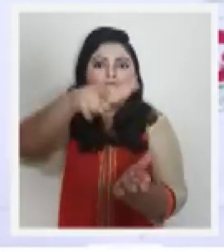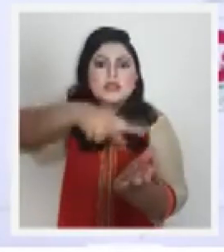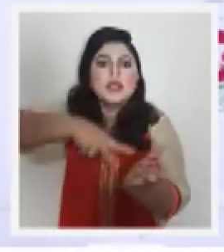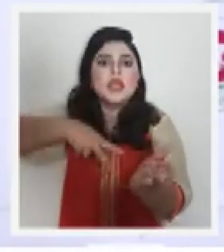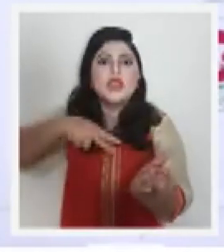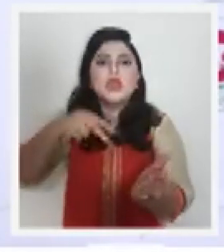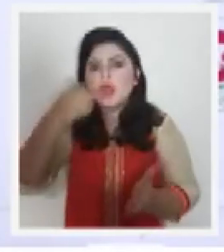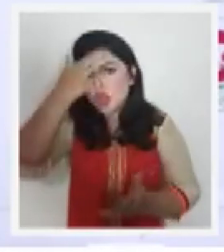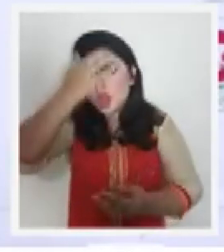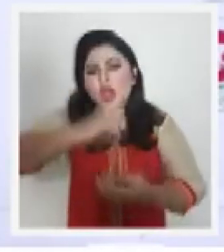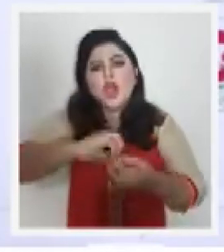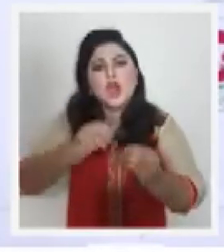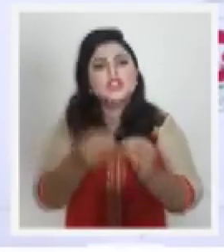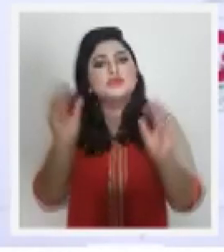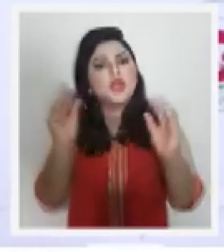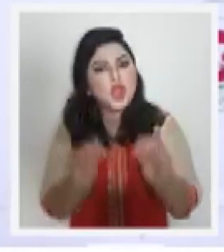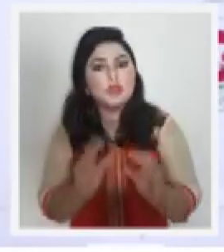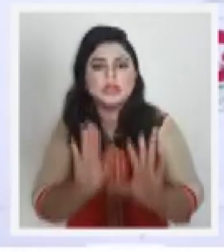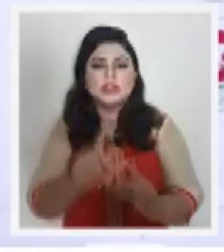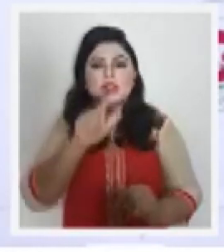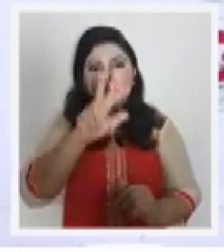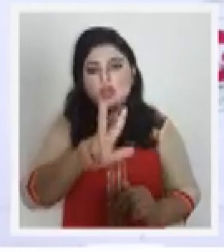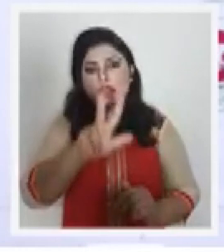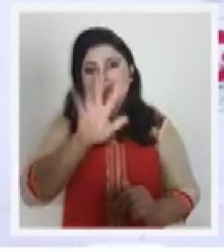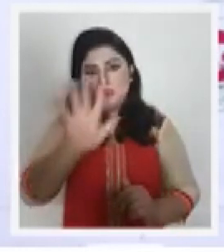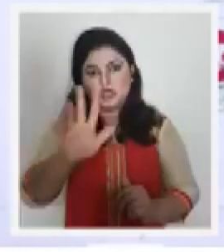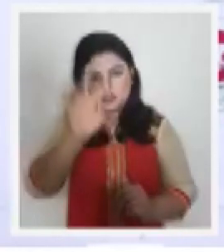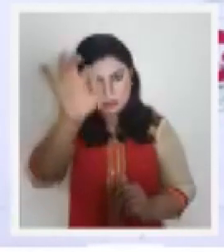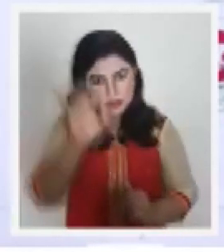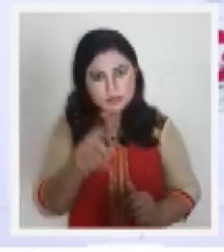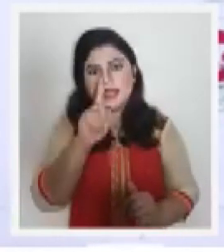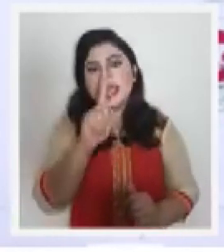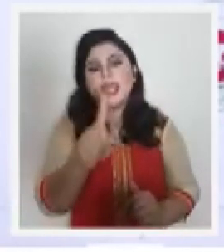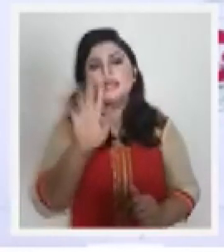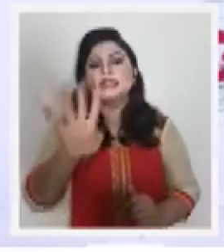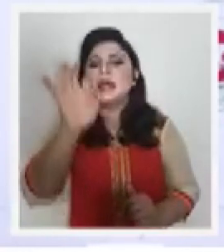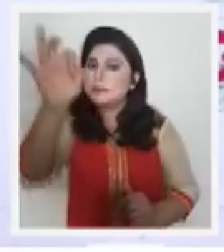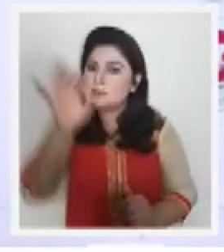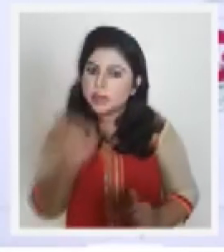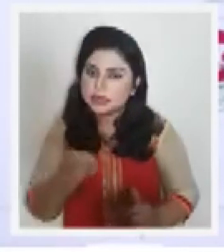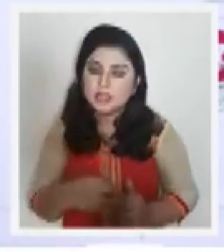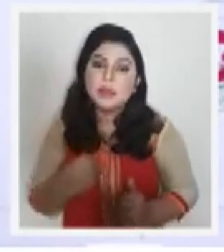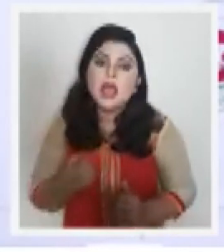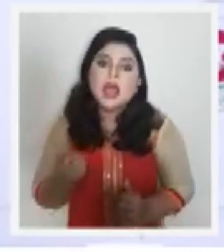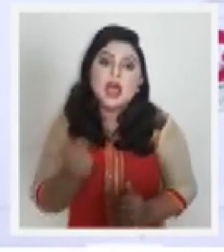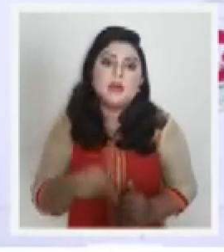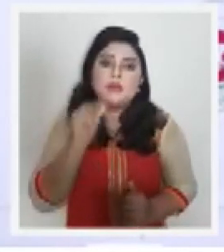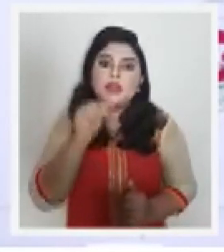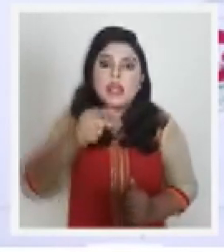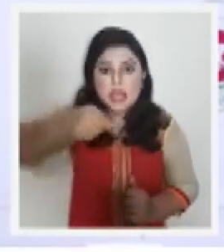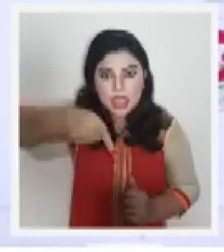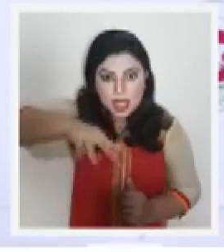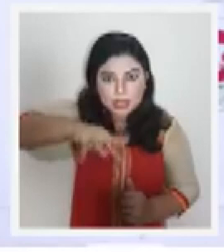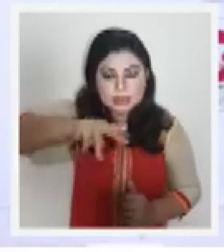1,678 জন করোনা রোগী আক্রান্তের মধ্যে বিশ্লেষণ করে দেখা গেছে সেখানে অল্প ঝুঁকিপূর্ণ ছিলেন